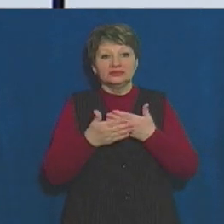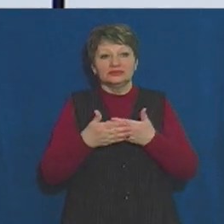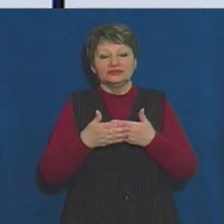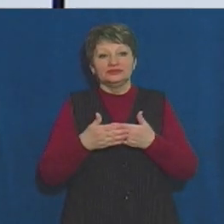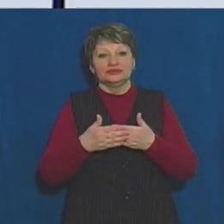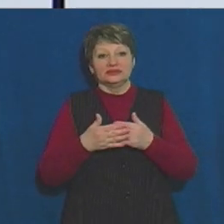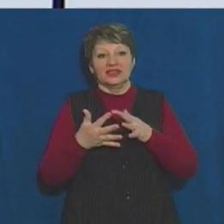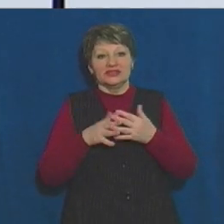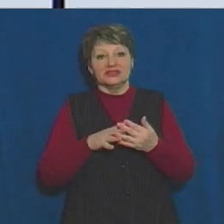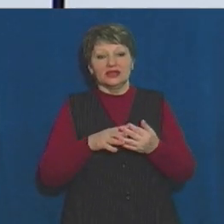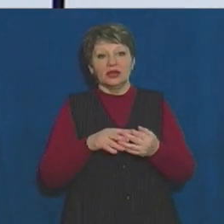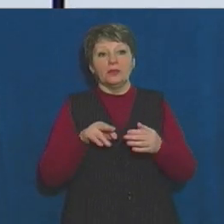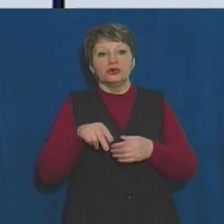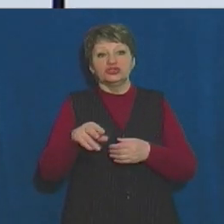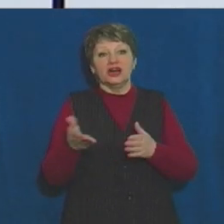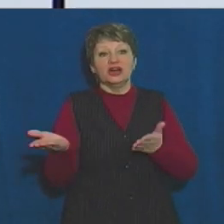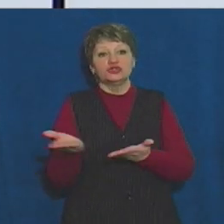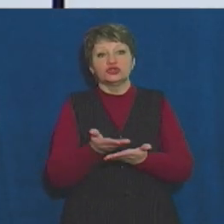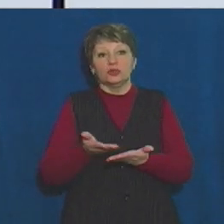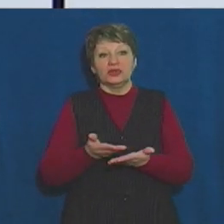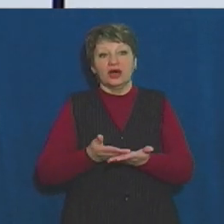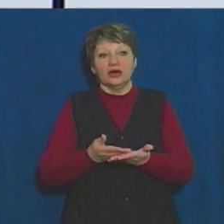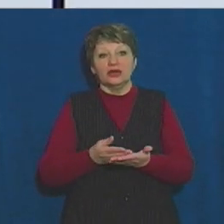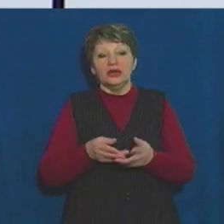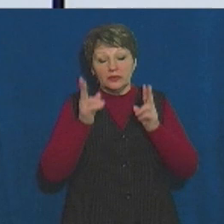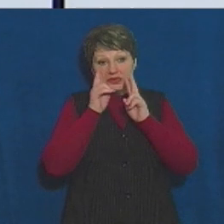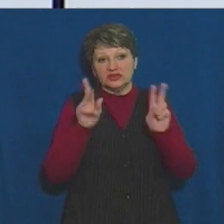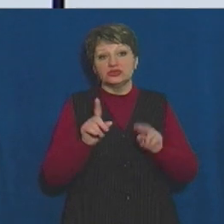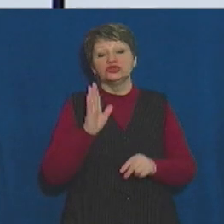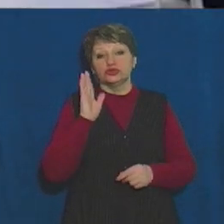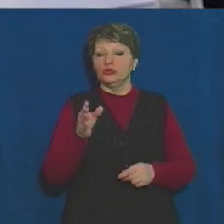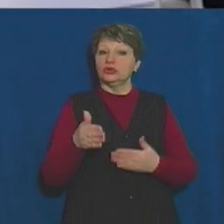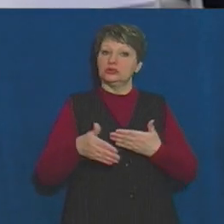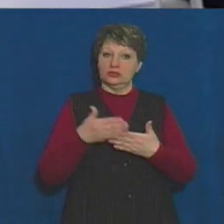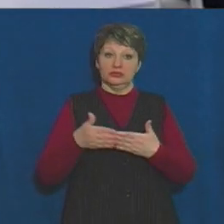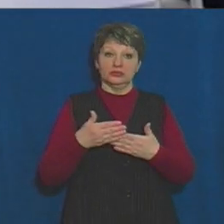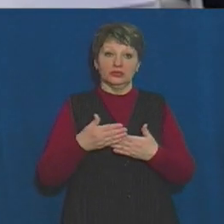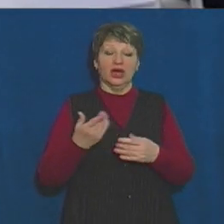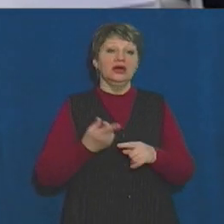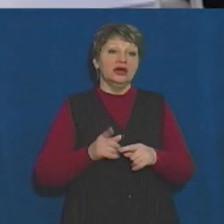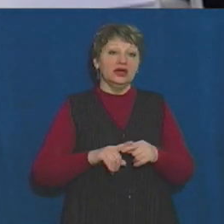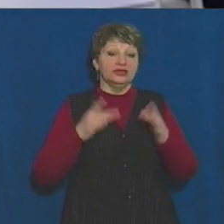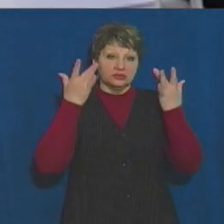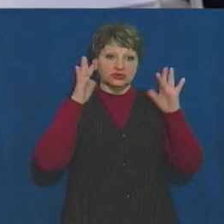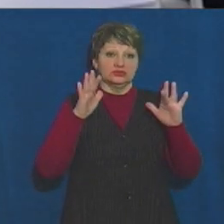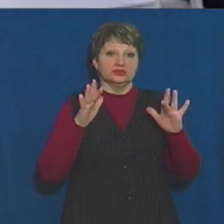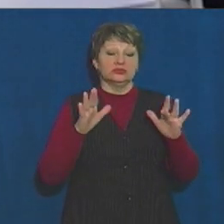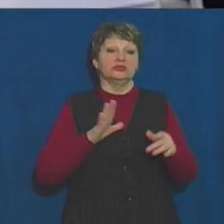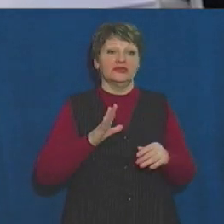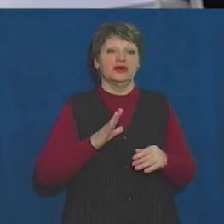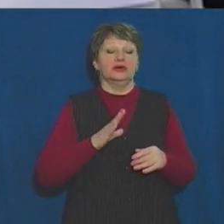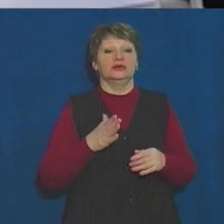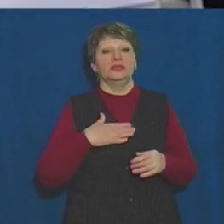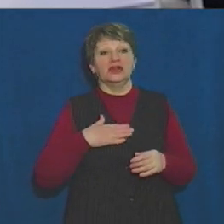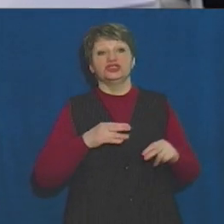деревину, просто не знаючи того, що за неї буде якась відповідальність. Тобто з цими випадками борються наші працівники на